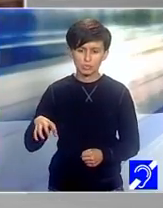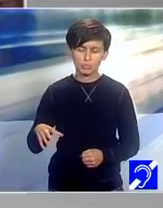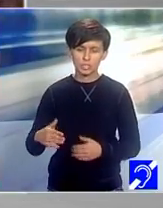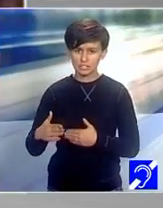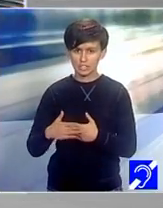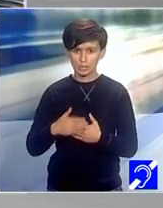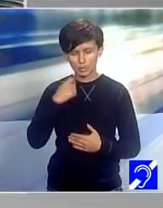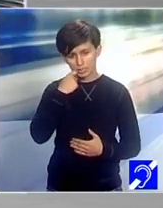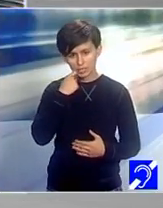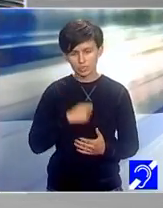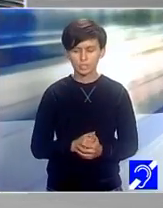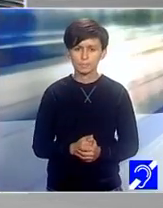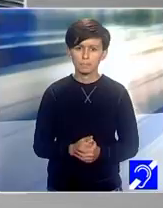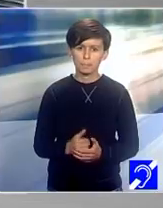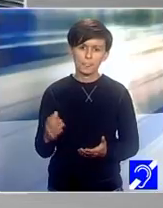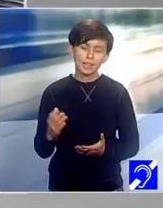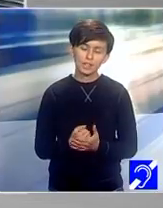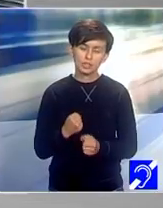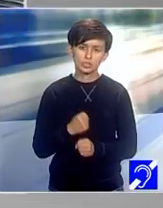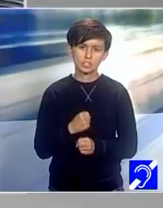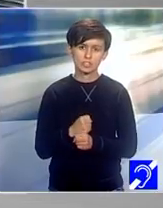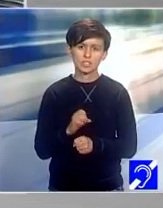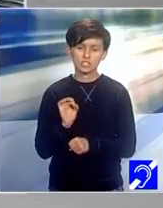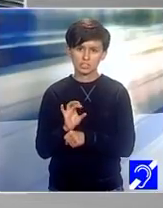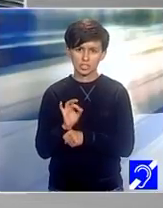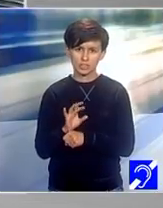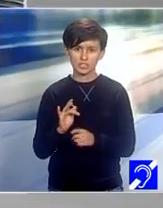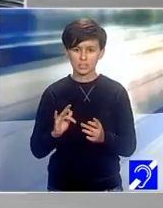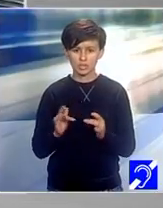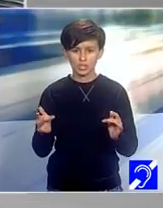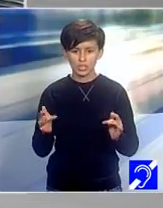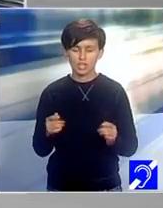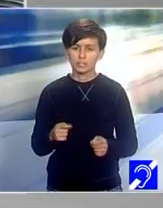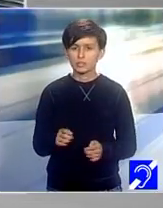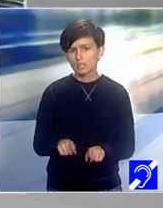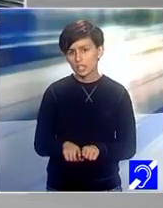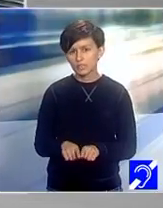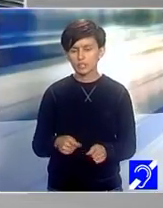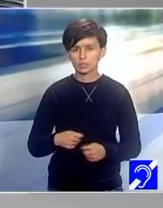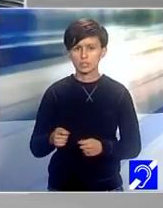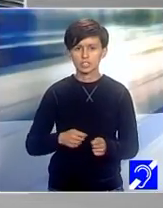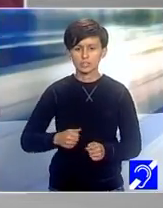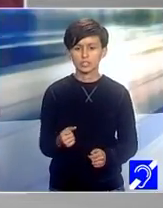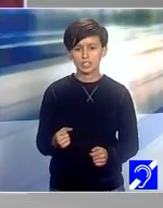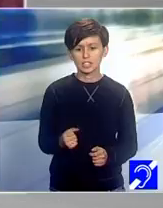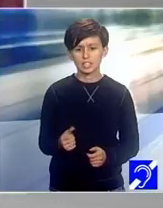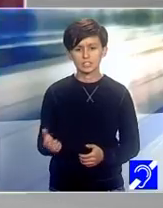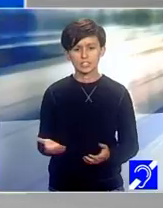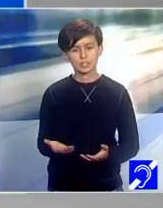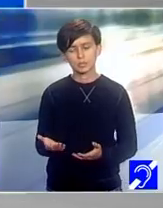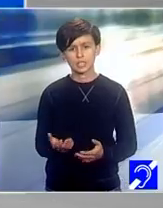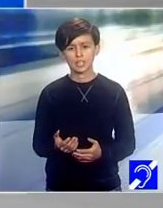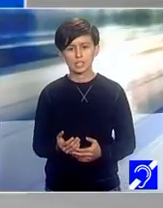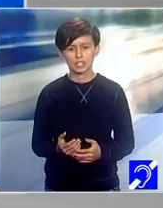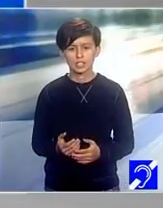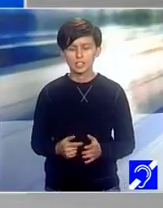Cluj. Și să reușiți să faceți vânzări online, așa cum este târgul de la sate. Da. Exact. Pe care